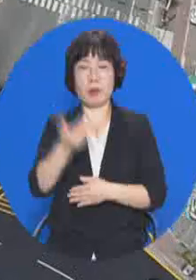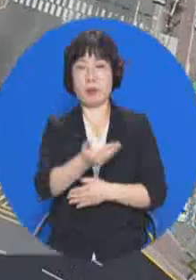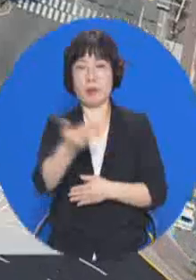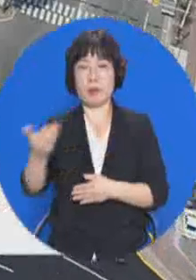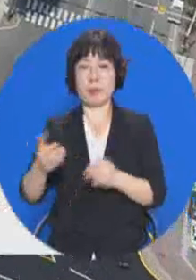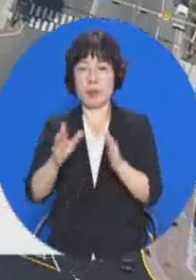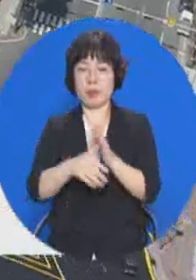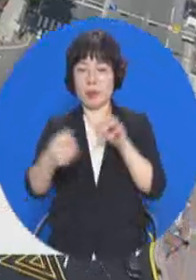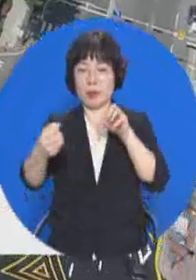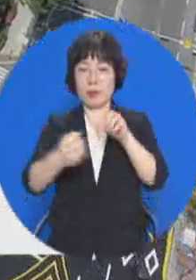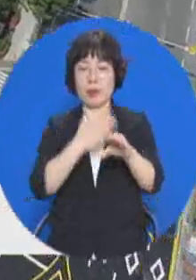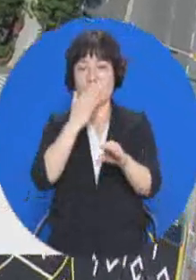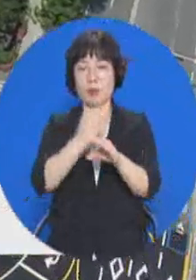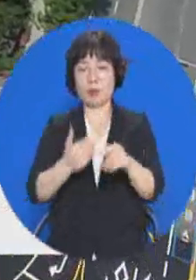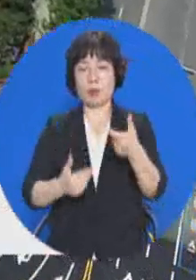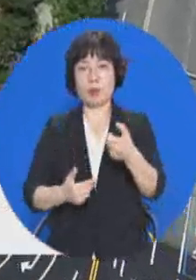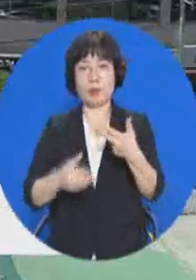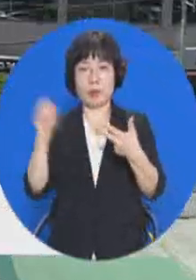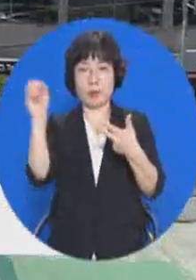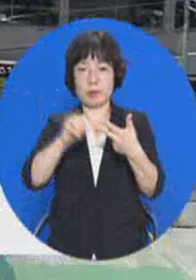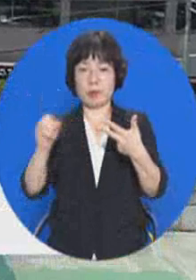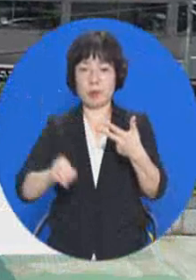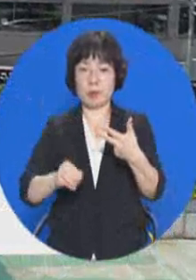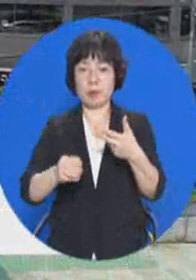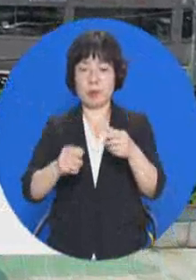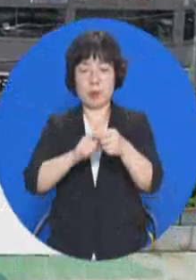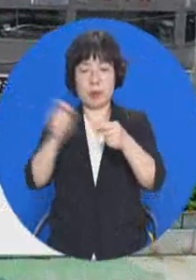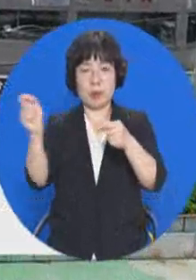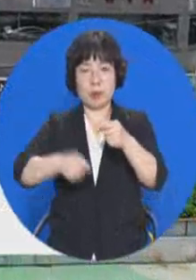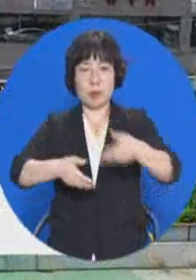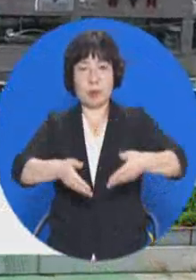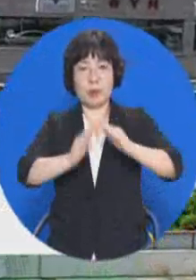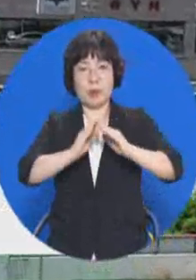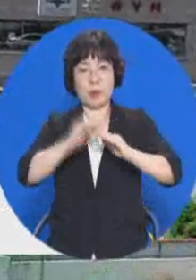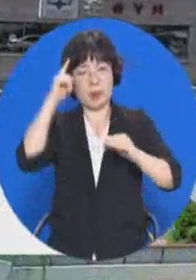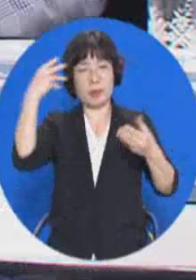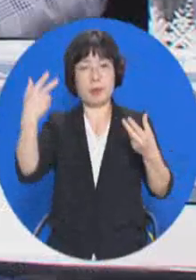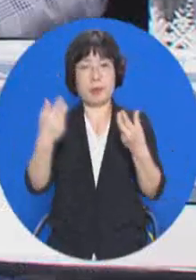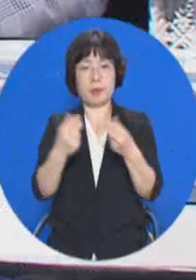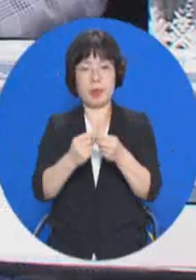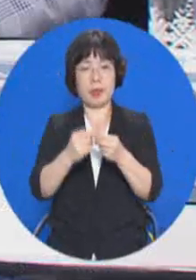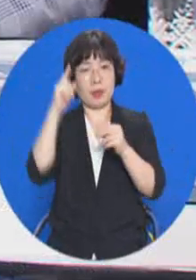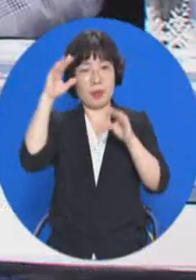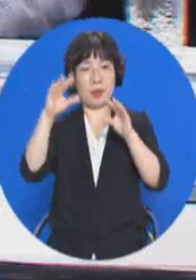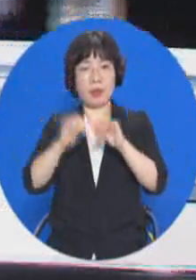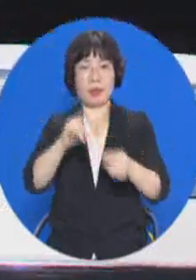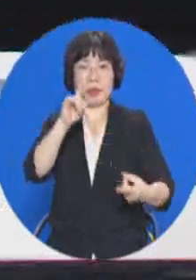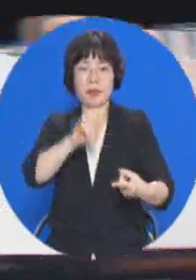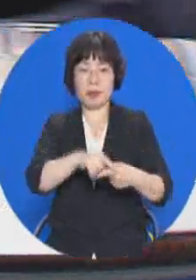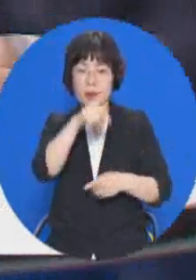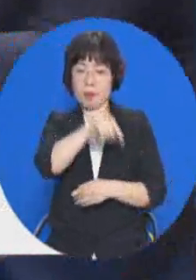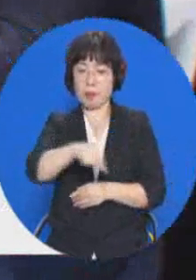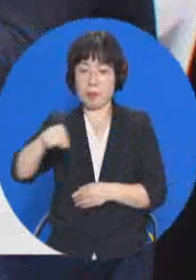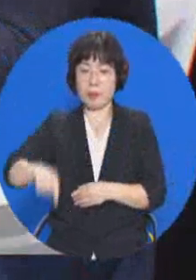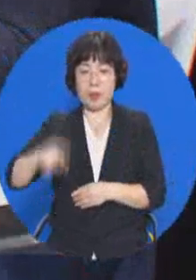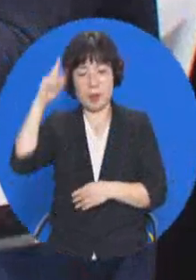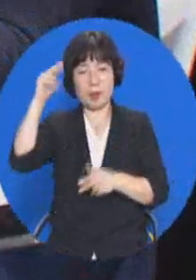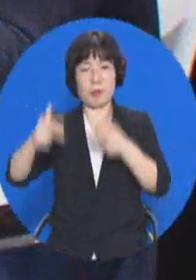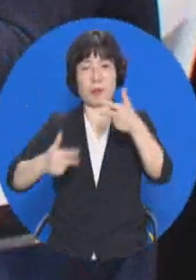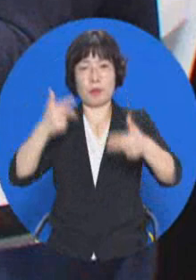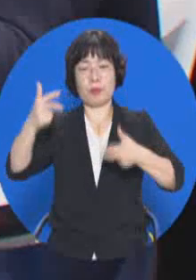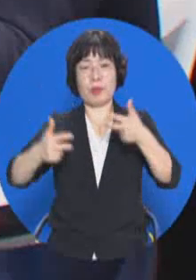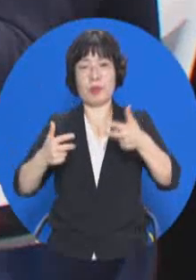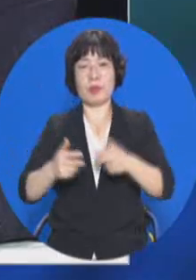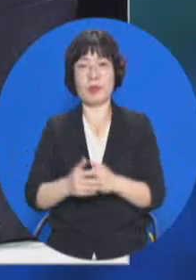여론조사에서 응답자의 67%가 별관 증축에 찬성하는 것으로 나타났지만 이를 두고도 양측의 의견은